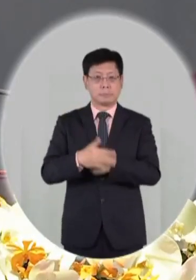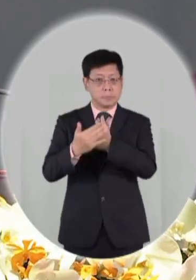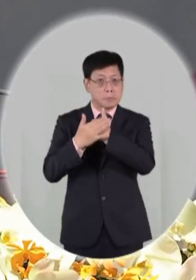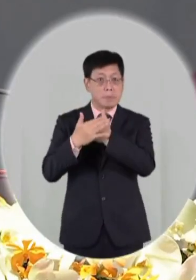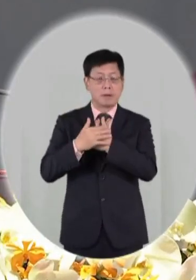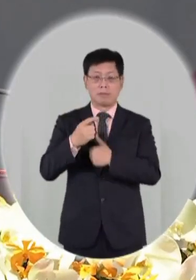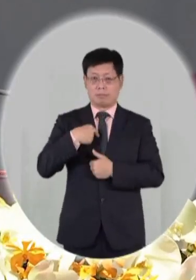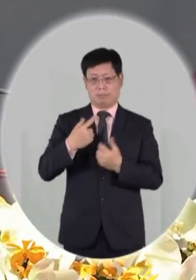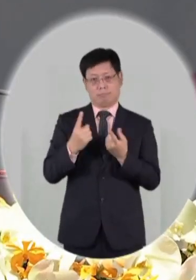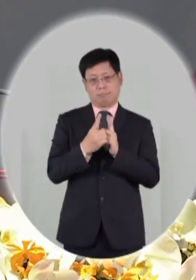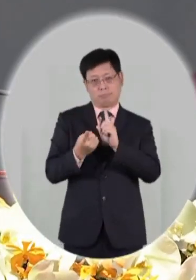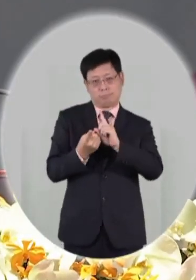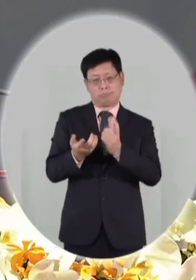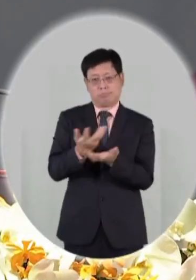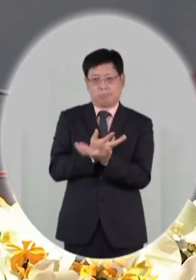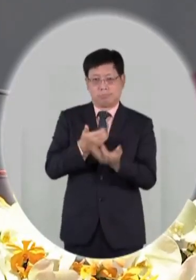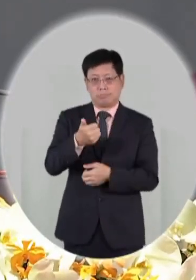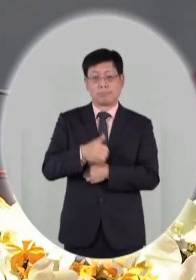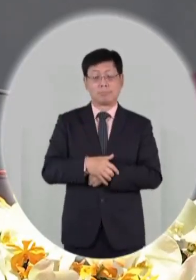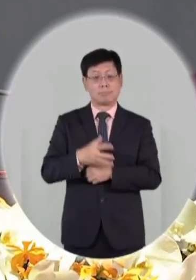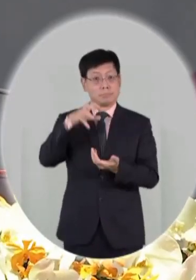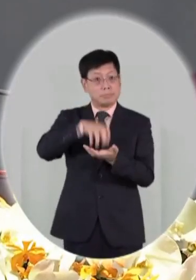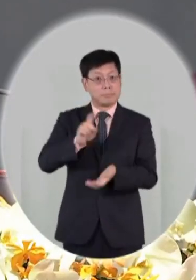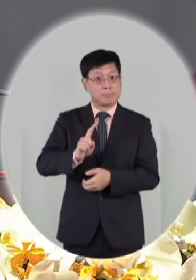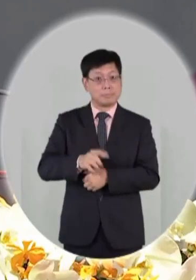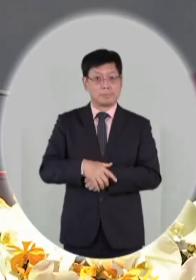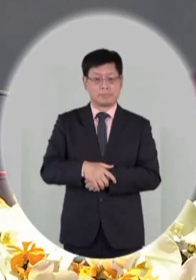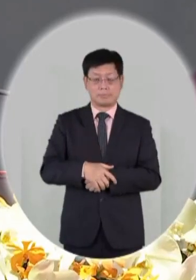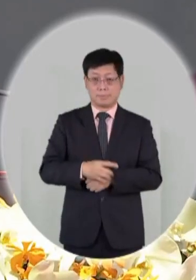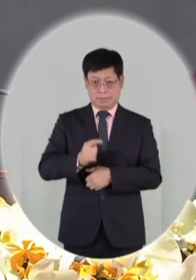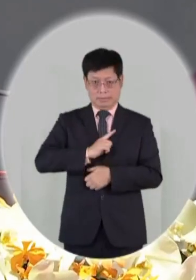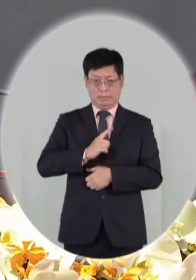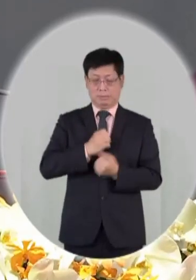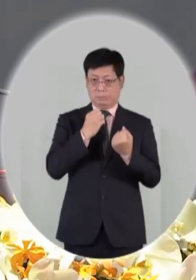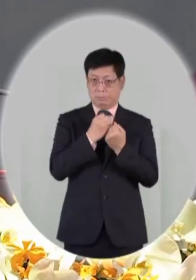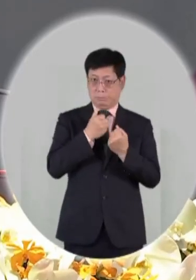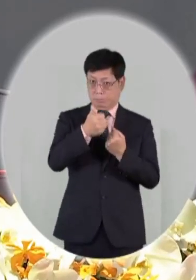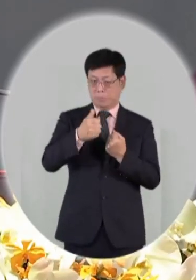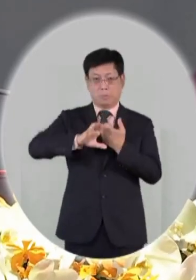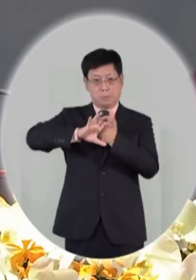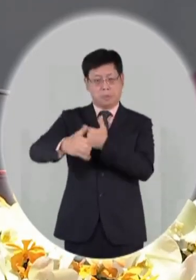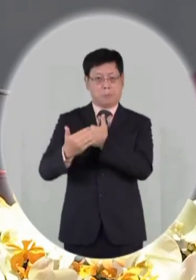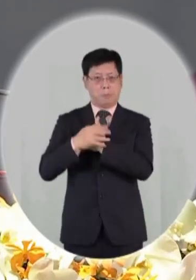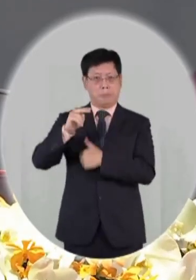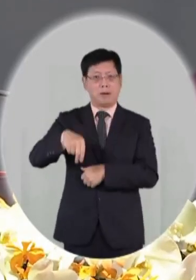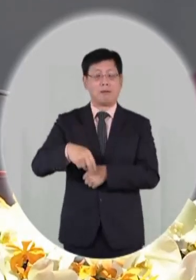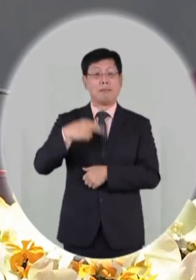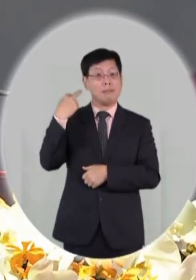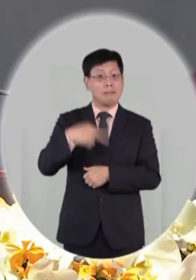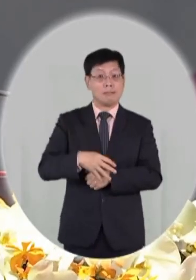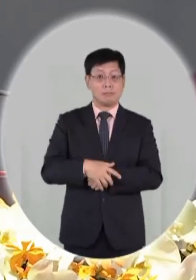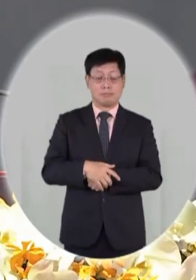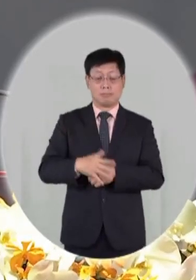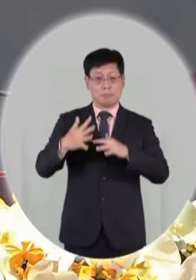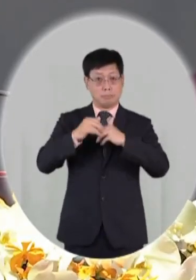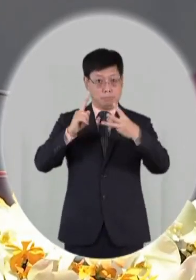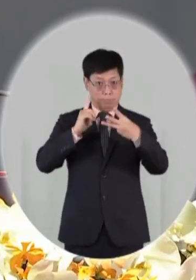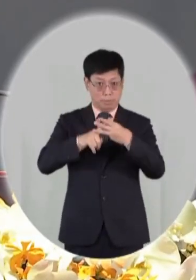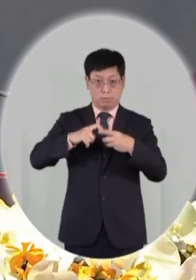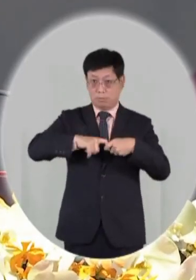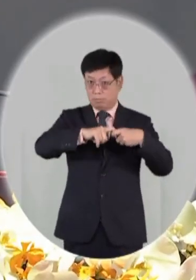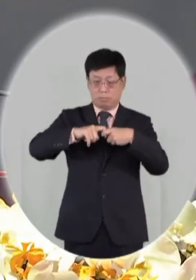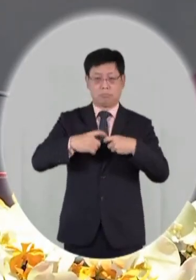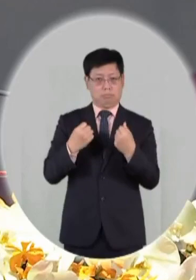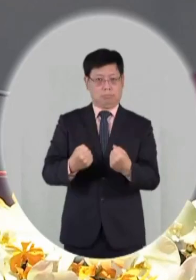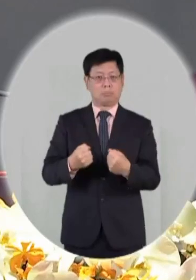友善循环，这证明了夺不孤必有邻，也证明了民主同盟的存